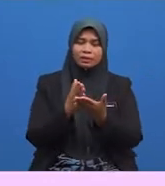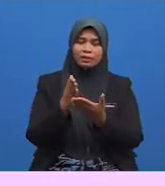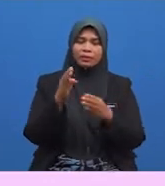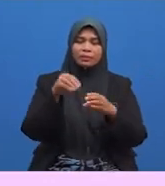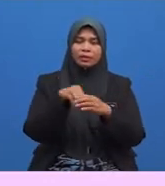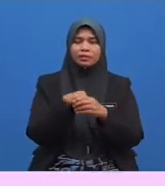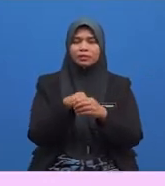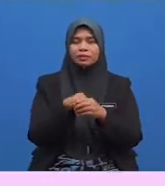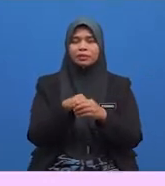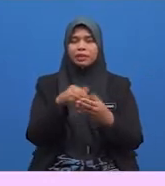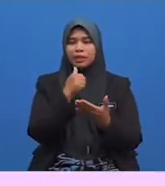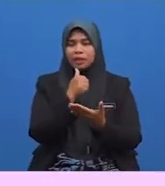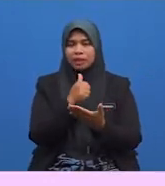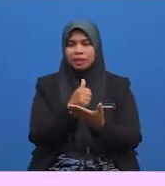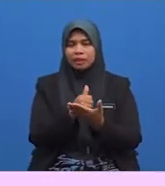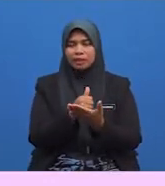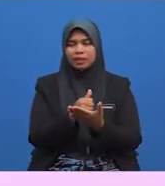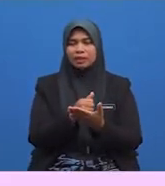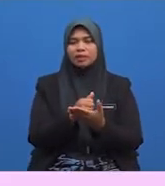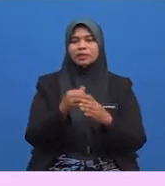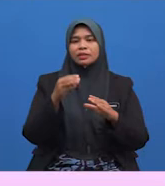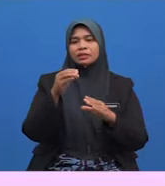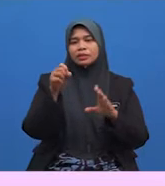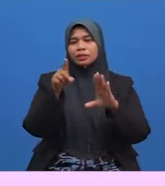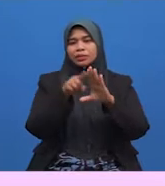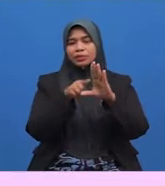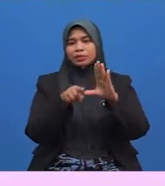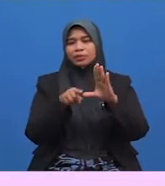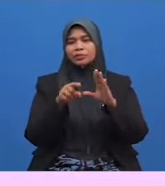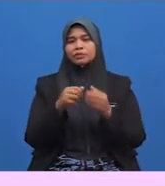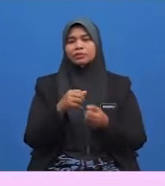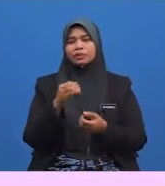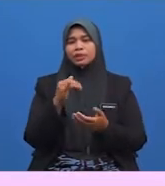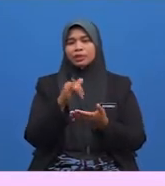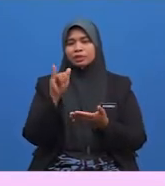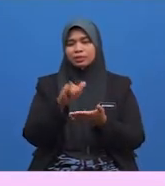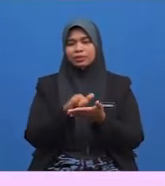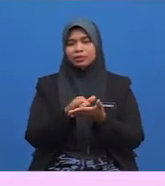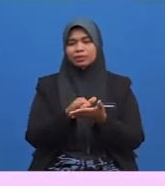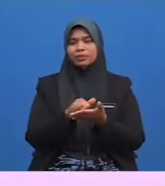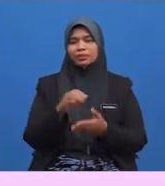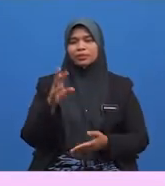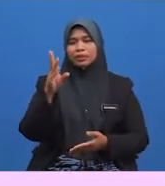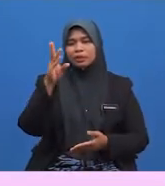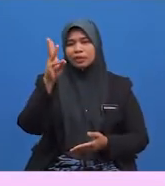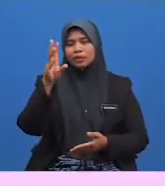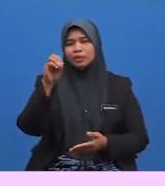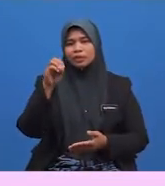nilai sudut theta iaitu 60 darjah dan nilai jejari 14 ke dalam